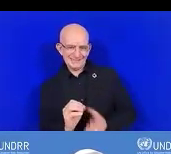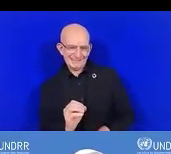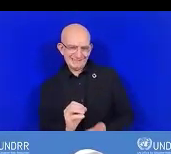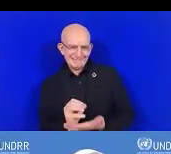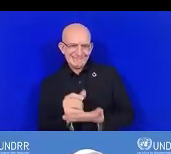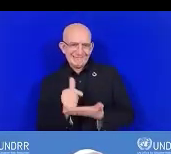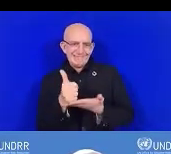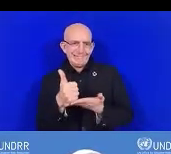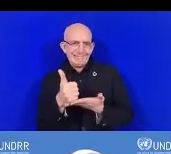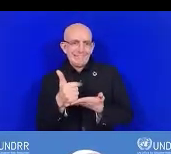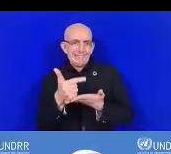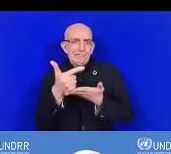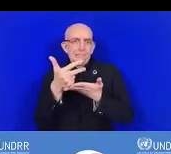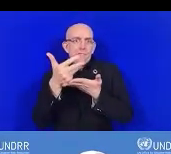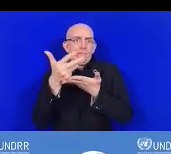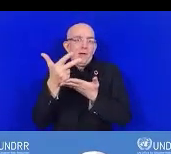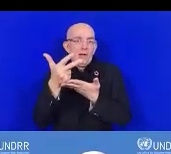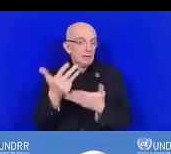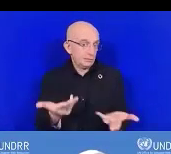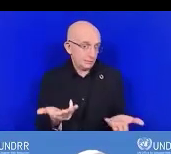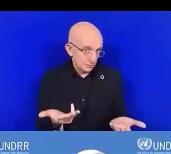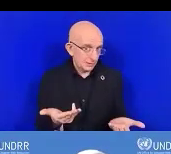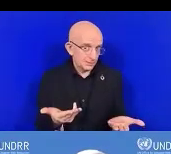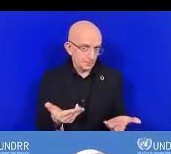écarts que vous avez identifiés.